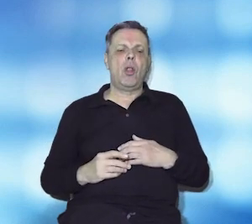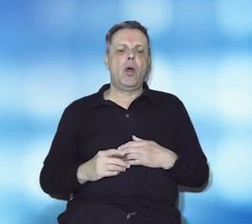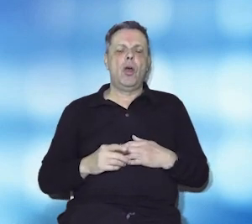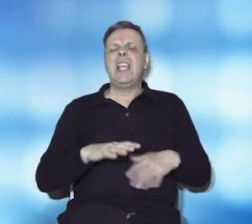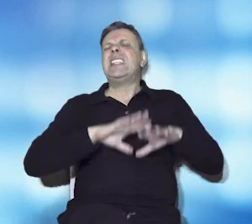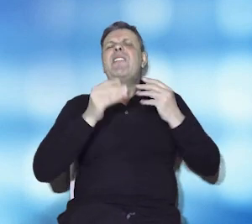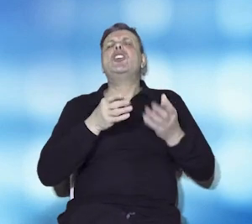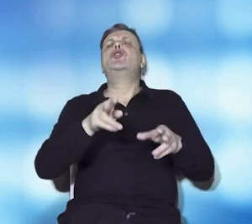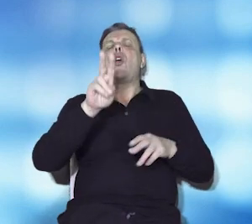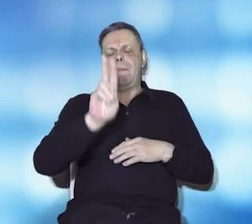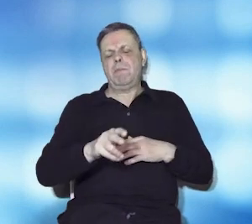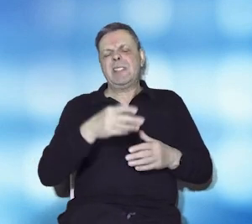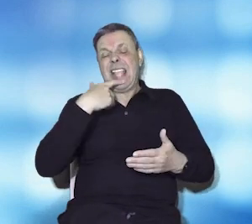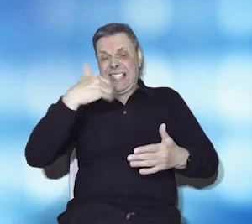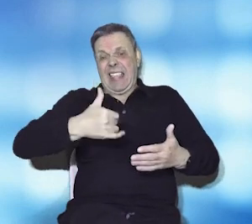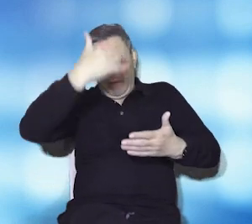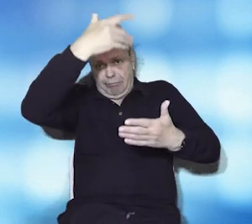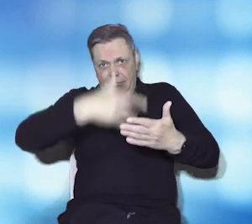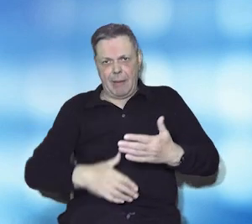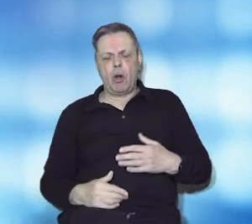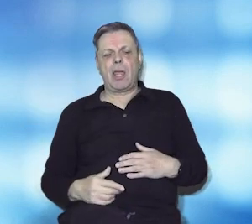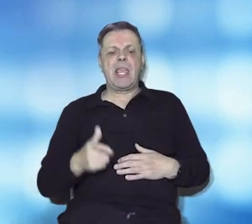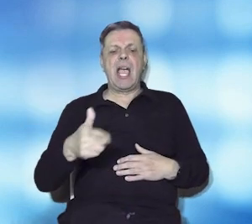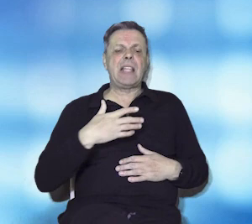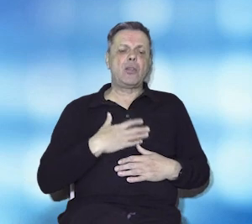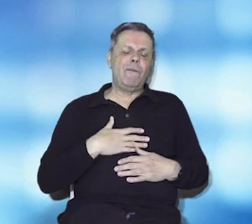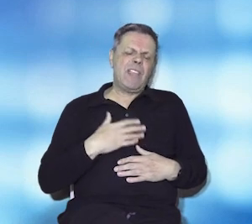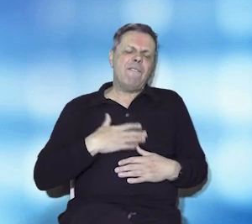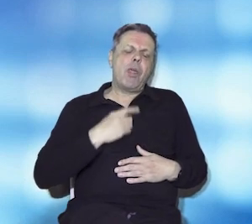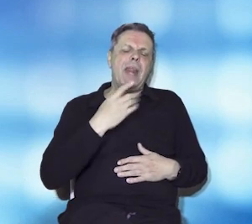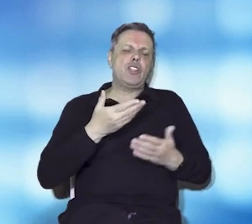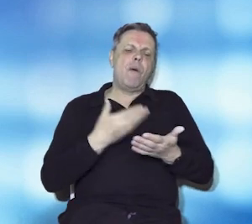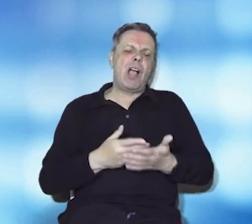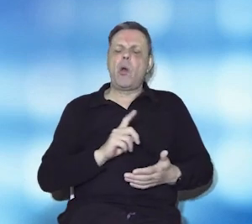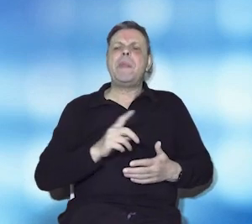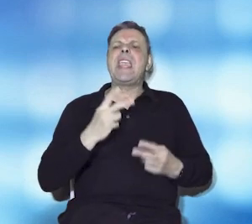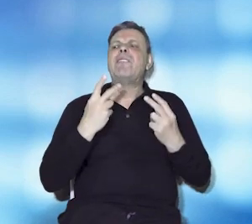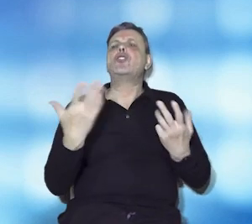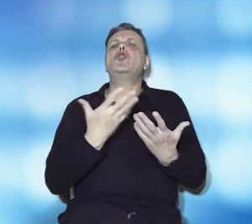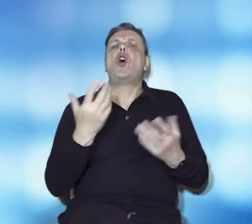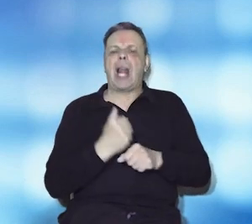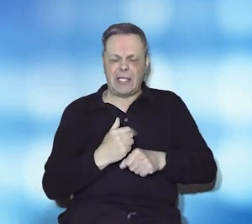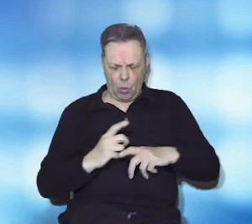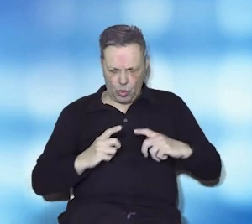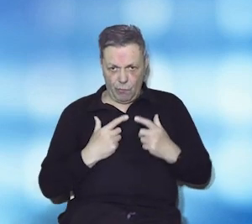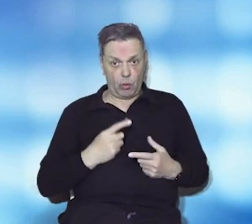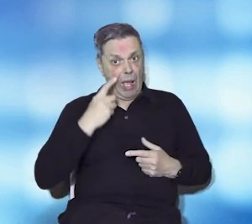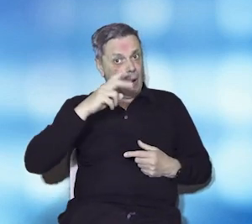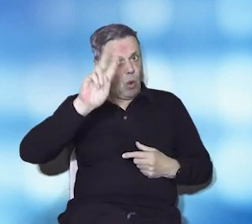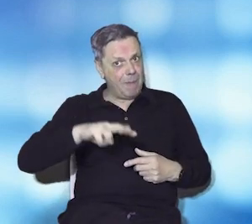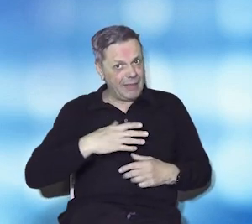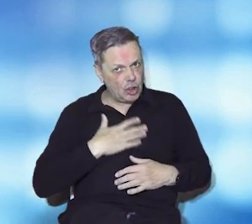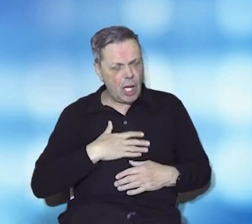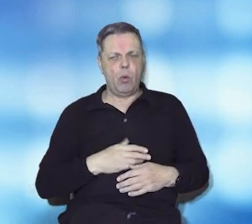ste nabrali. Jednostavno, ja to volim zapravo reći ovako, nije bitno čime se bavite u životu. Ako imate neku želju,